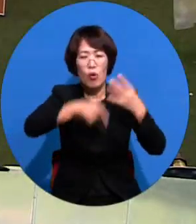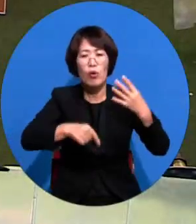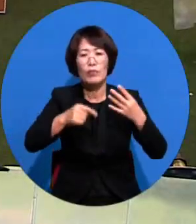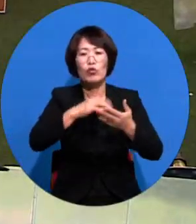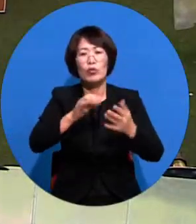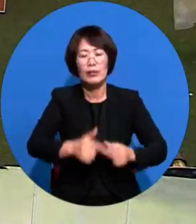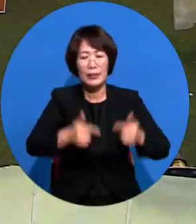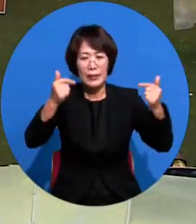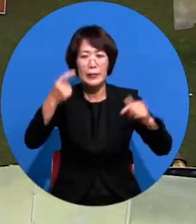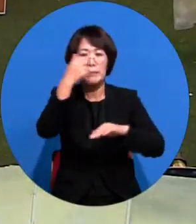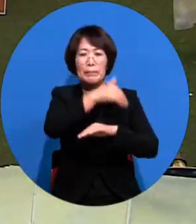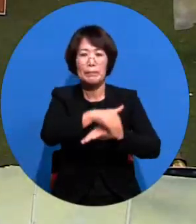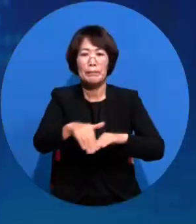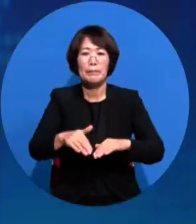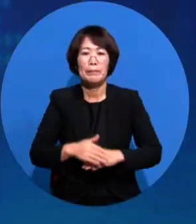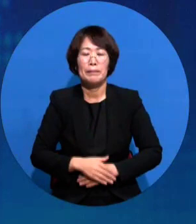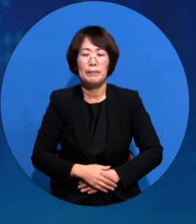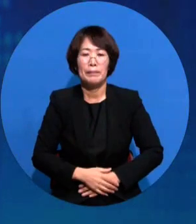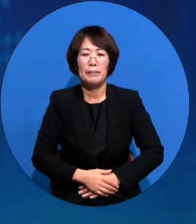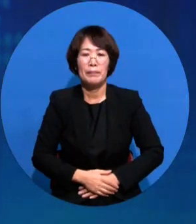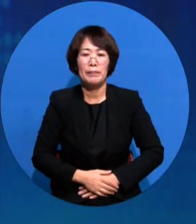했습니다.